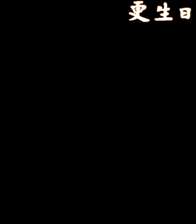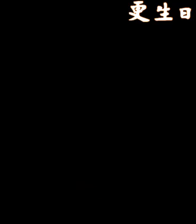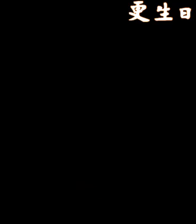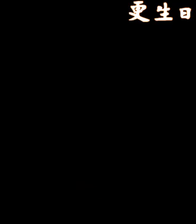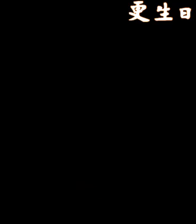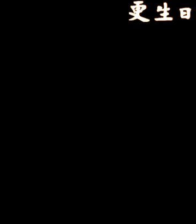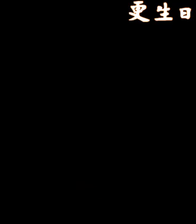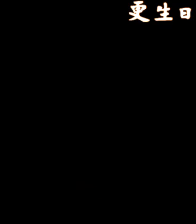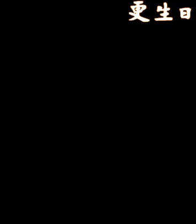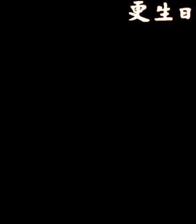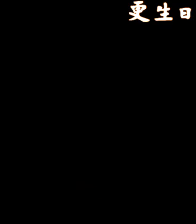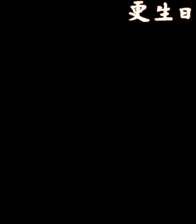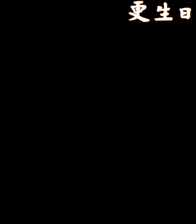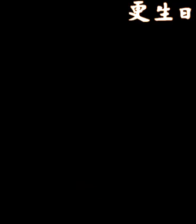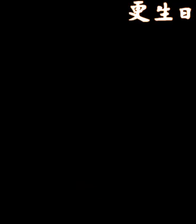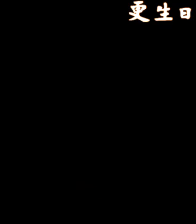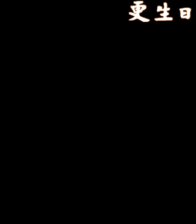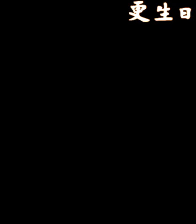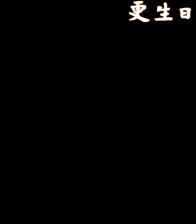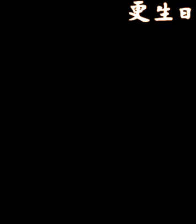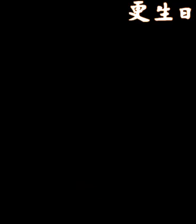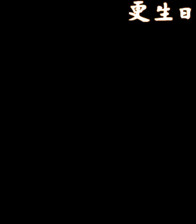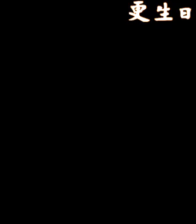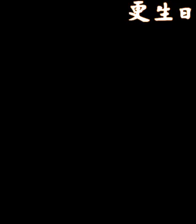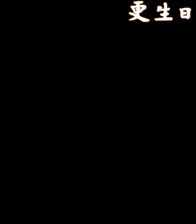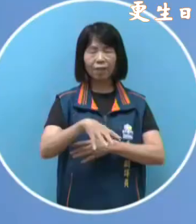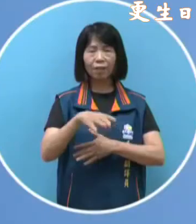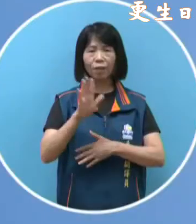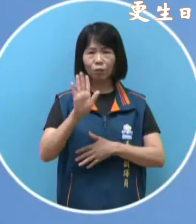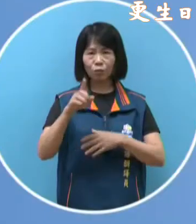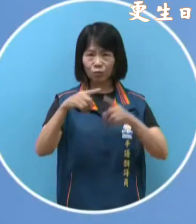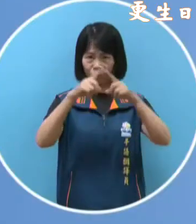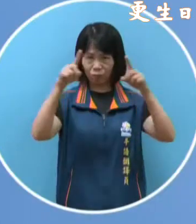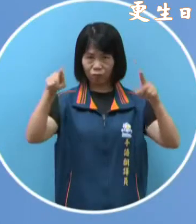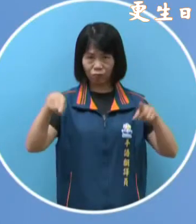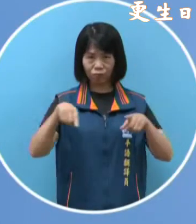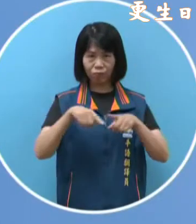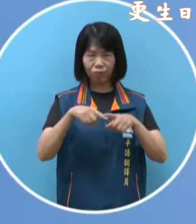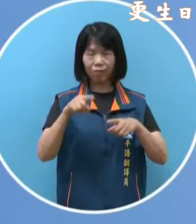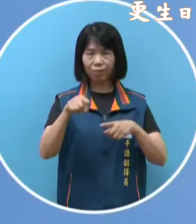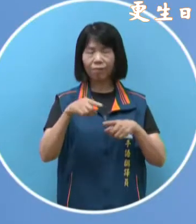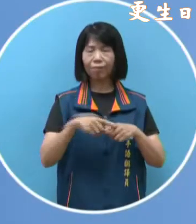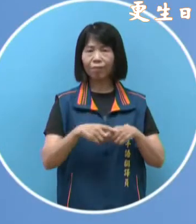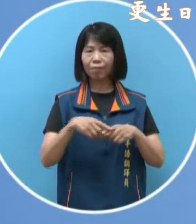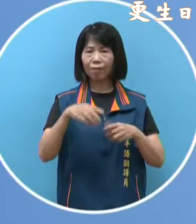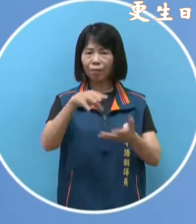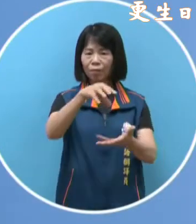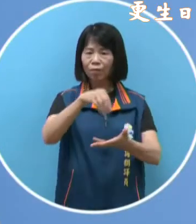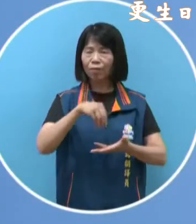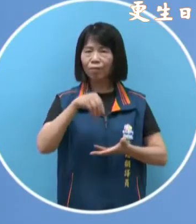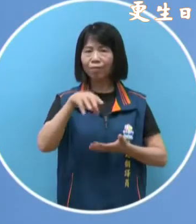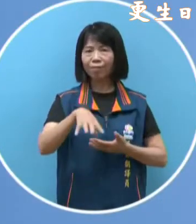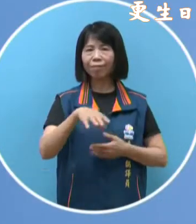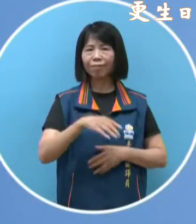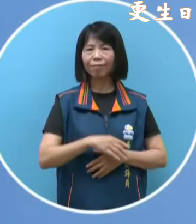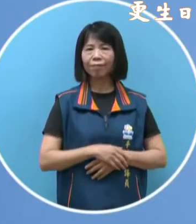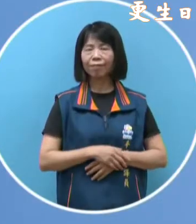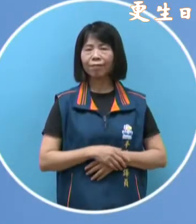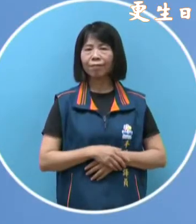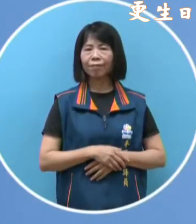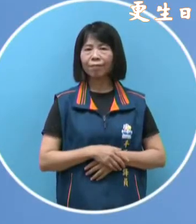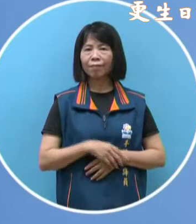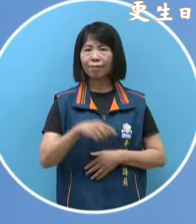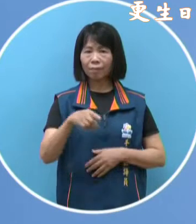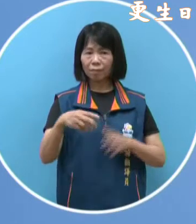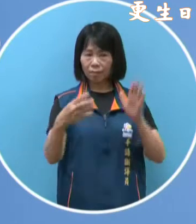来呢，就是这个每一个地点我们会有这一张哈，领取处哈，领取处就是认